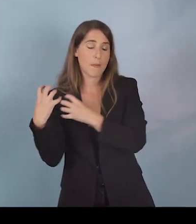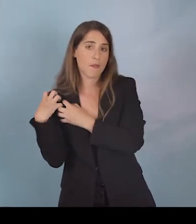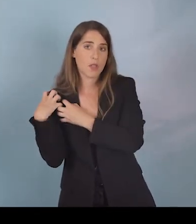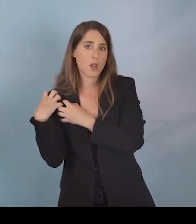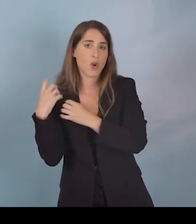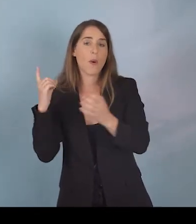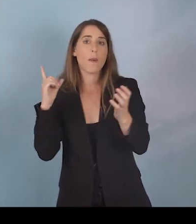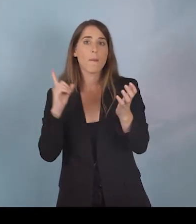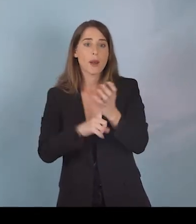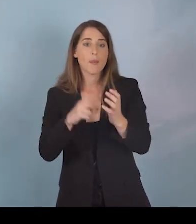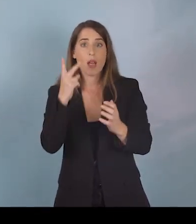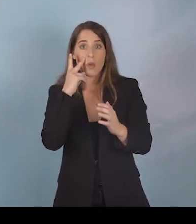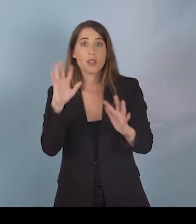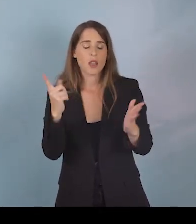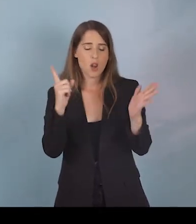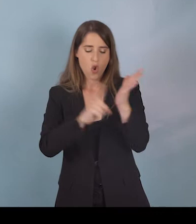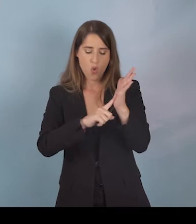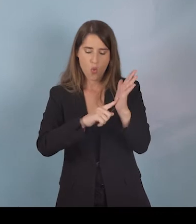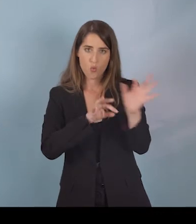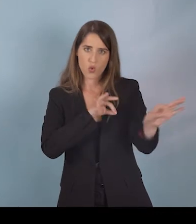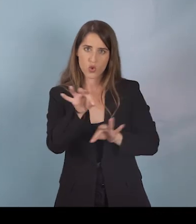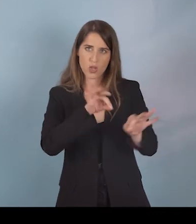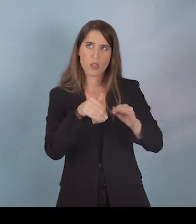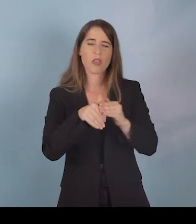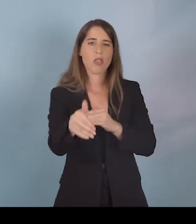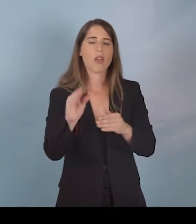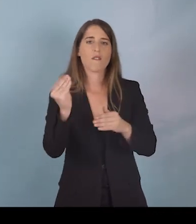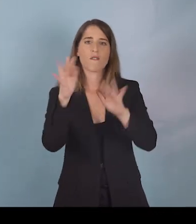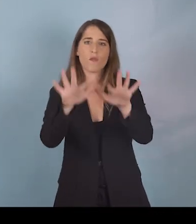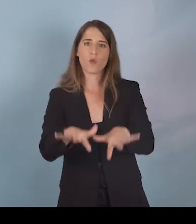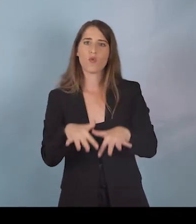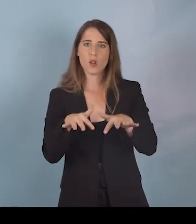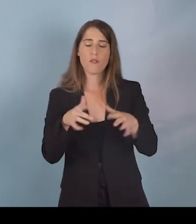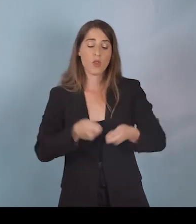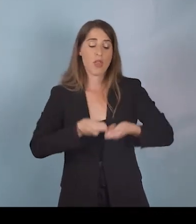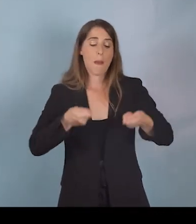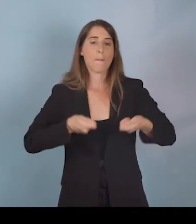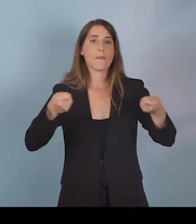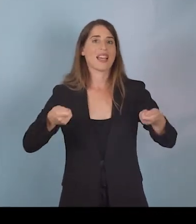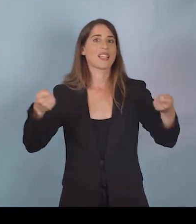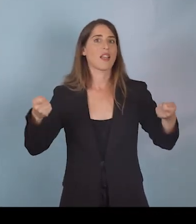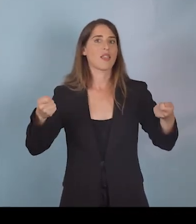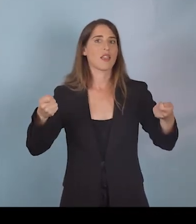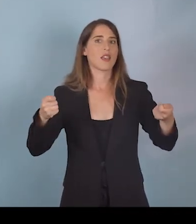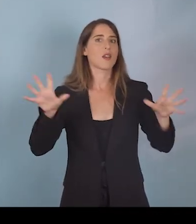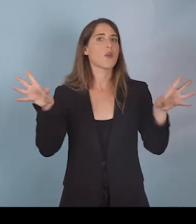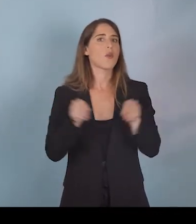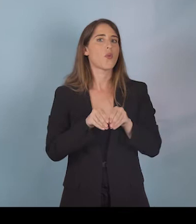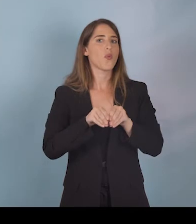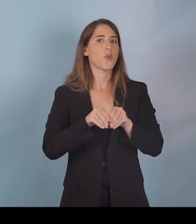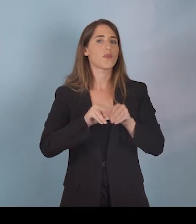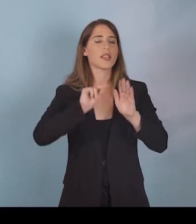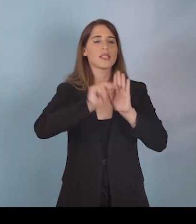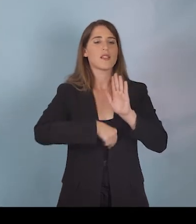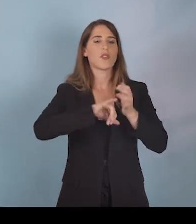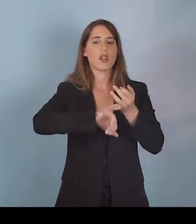που γίνονται θα πρέπει να τα καταγράψω σε πρώτη φάση. Πρώτον, με νομοσχέδιο το οποίο προωθείται τώρα στη Βουλή, θα επεκταθεί σε όσους αφορά το